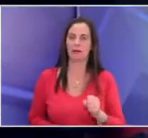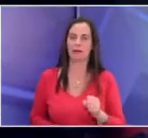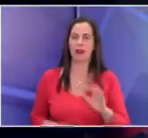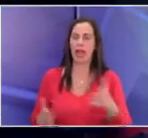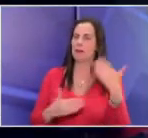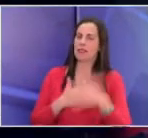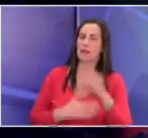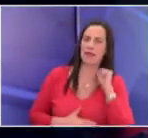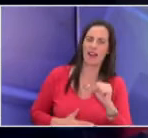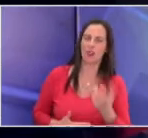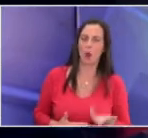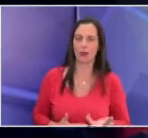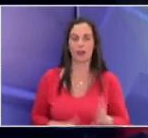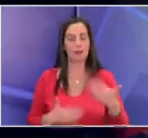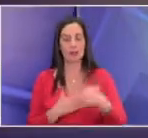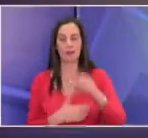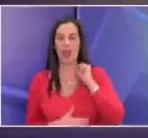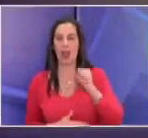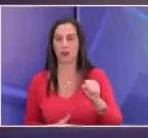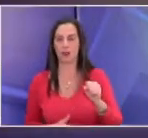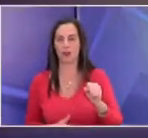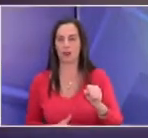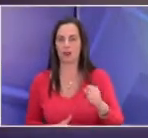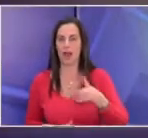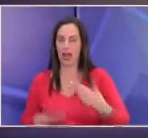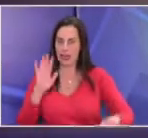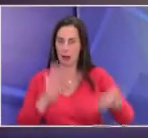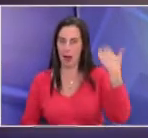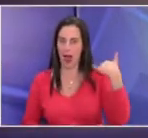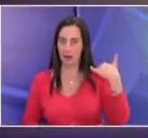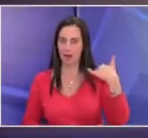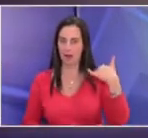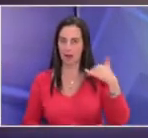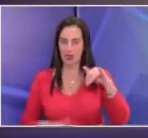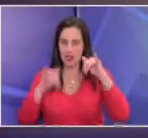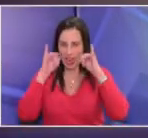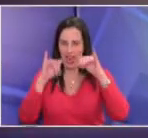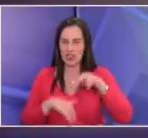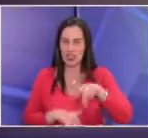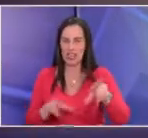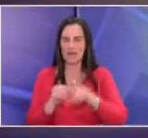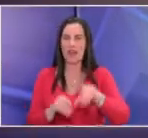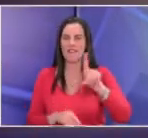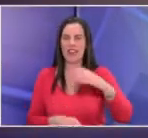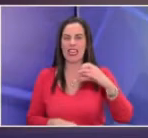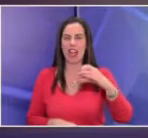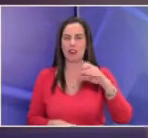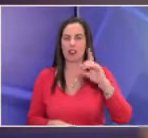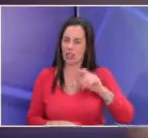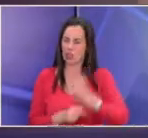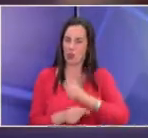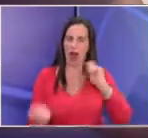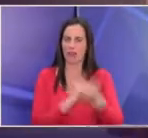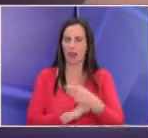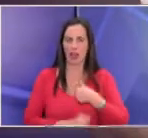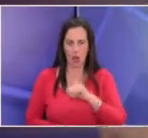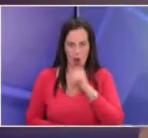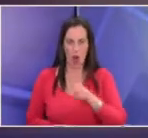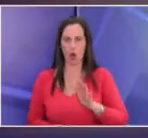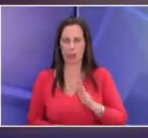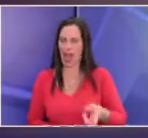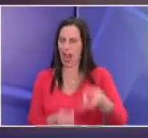לזה, 10 שנים. אבל יש רצף, יש רצף. יש לי תחושה שהם יספיקו להביא אותו, כמו שעם חוק הפורנו. זהו, בדיוק מה שקורה. יספיקו, יש